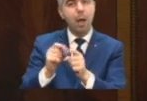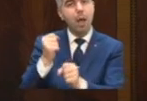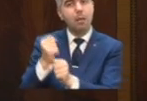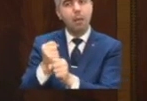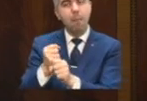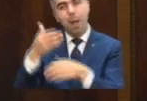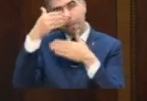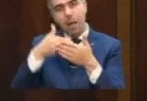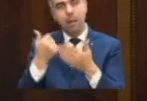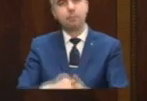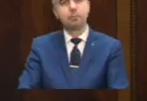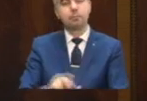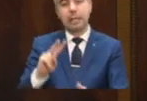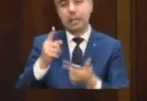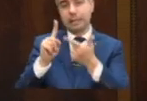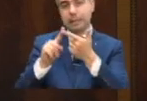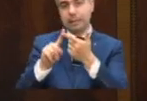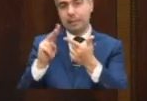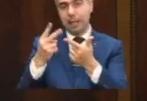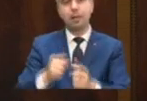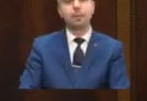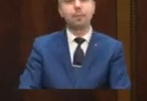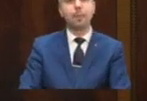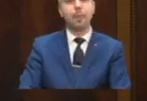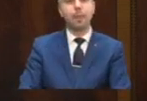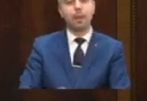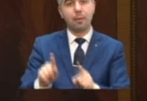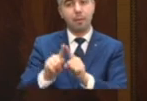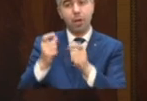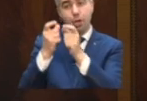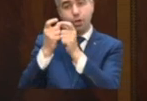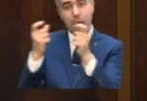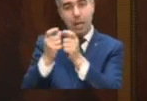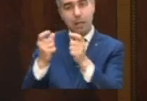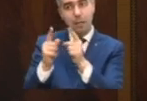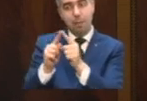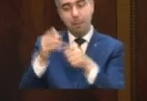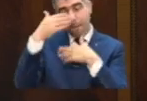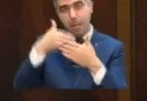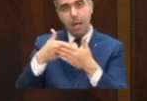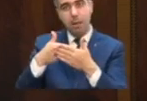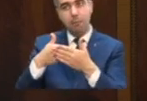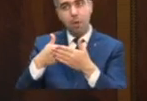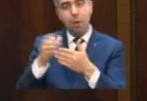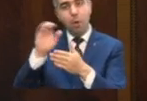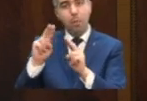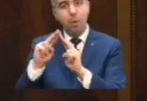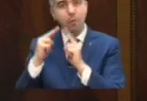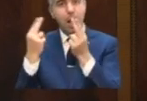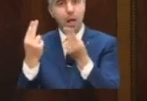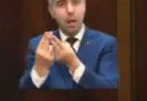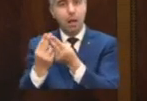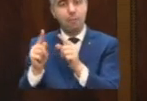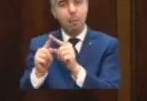العلماء. ثانيا السيد الوزير راه التنافسيه ديال المقاولات على المستوى الدولي كتجي من تسهيل عمليه تحويل